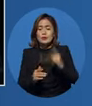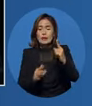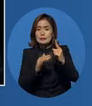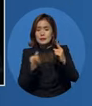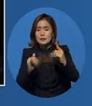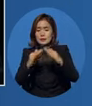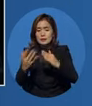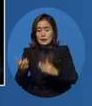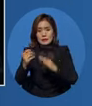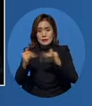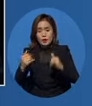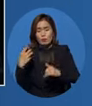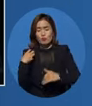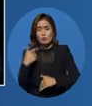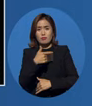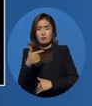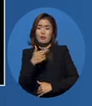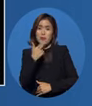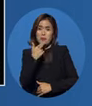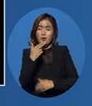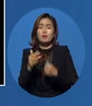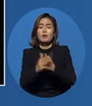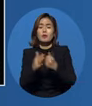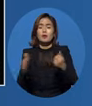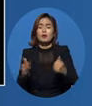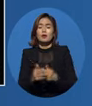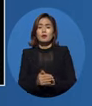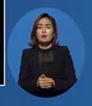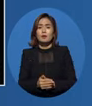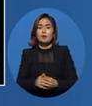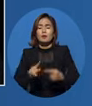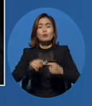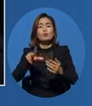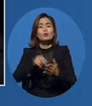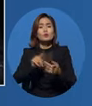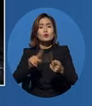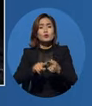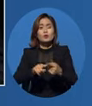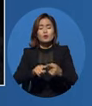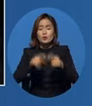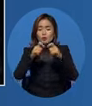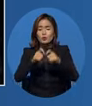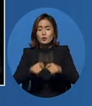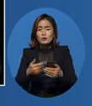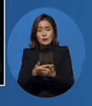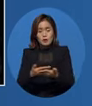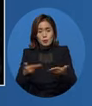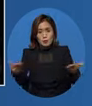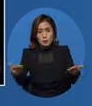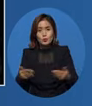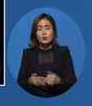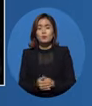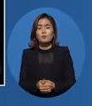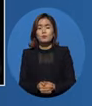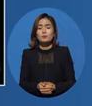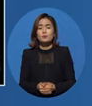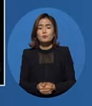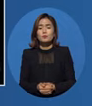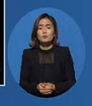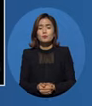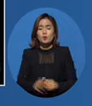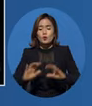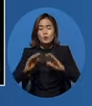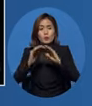소위 자에 대해서 이렇게 부담이 크지도 않습니다 그렇기 때문에 그런 문제들을 정말 소상하게 국민들에게 설명을 드리고 어